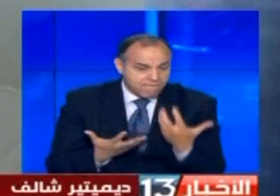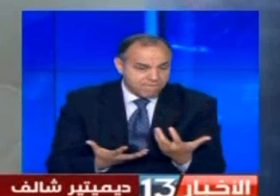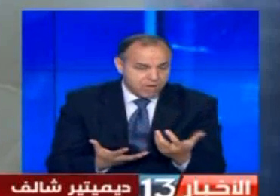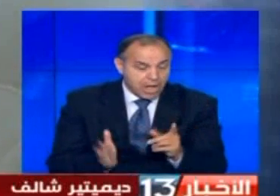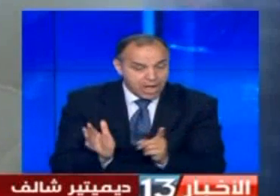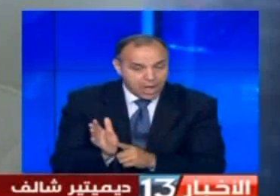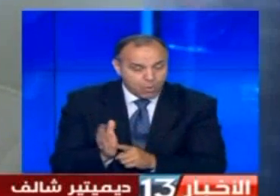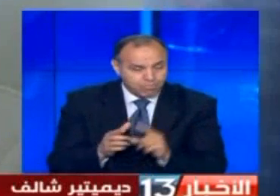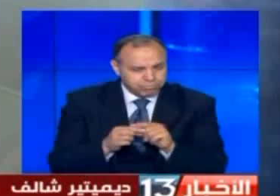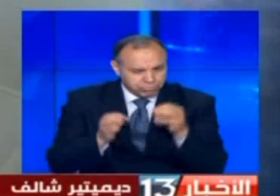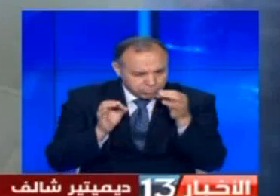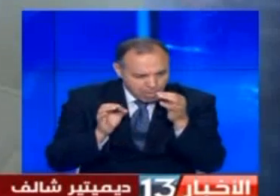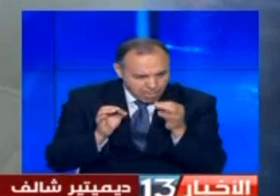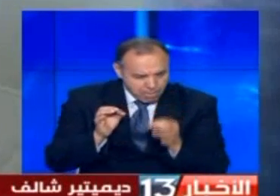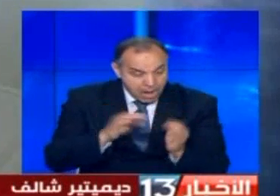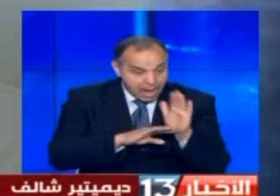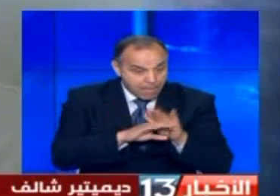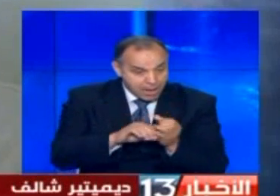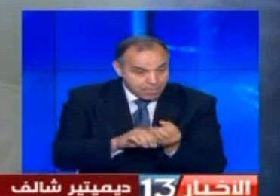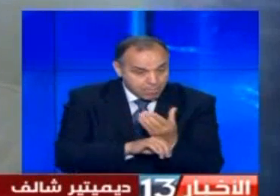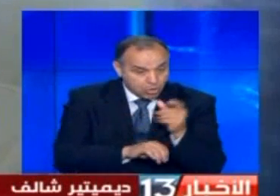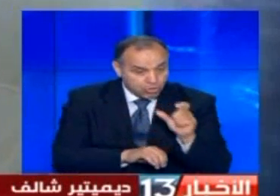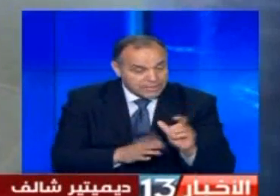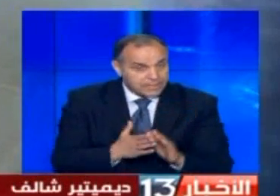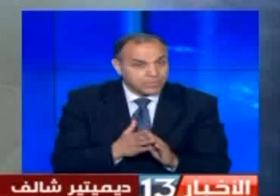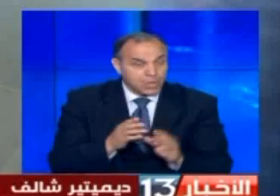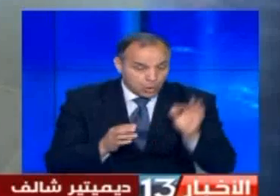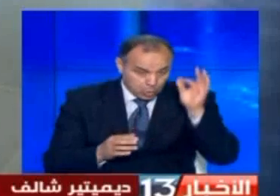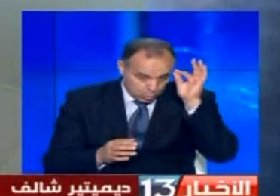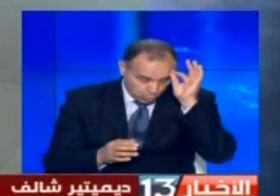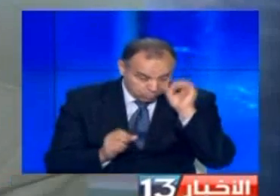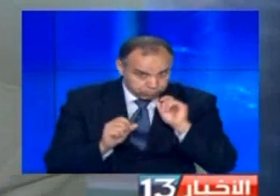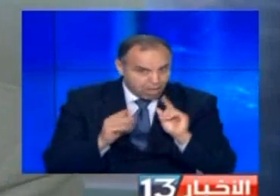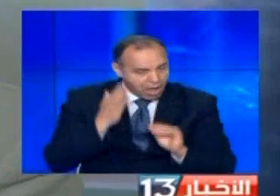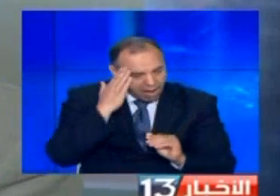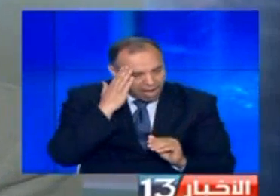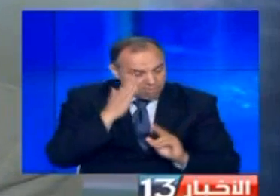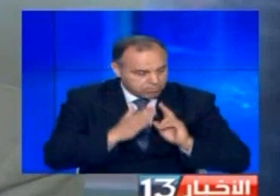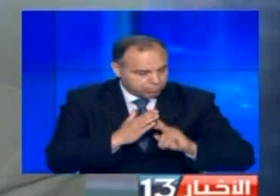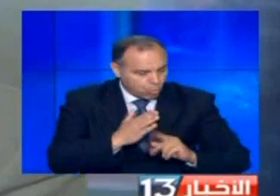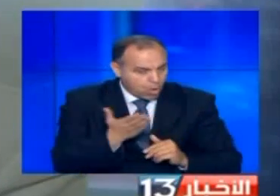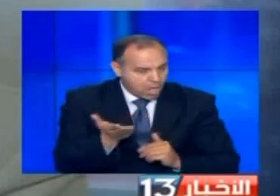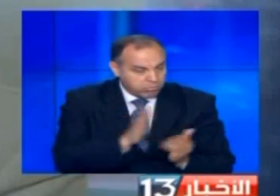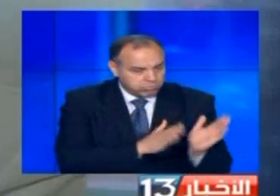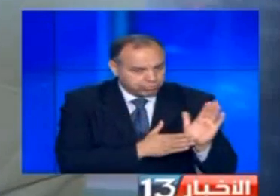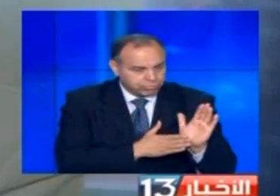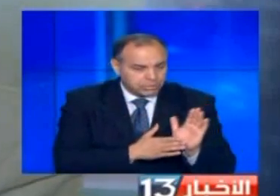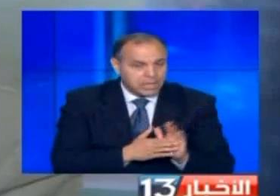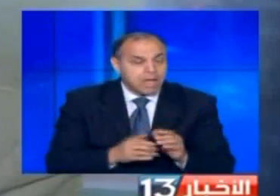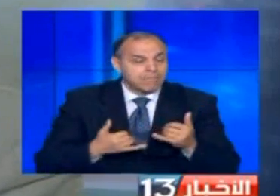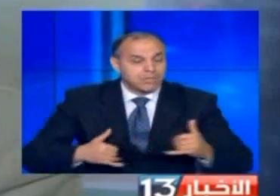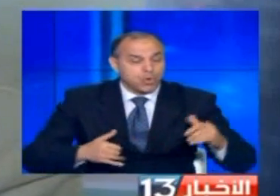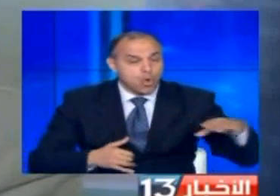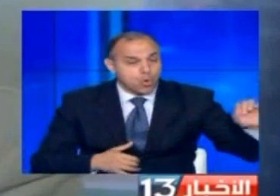الى قانون مفصل بشان حمايه المعطيات الشخصيه وتونس المنويه ضمن الاتفاقيه رقم لمجلس